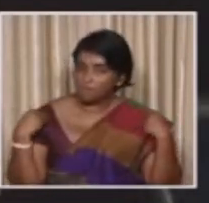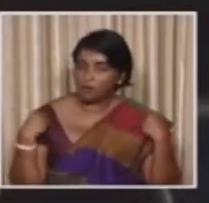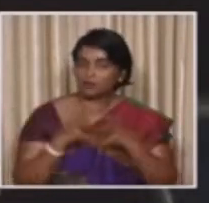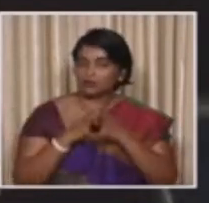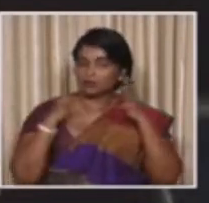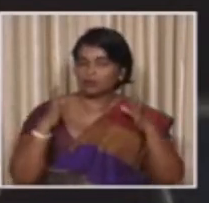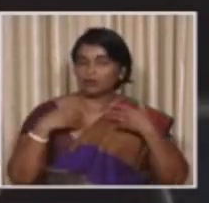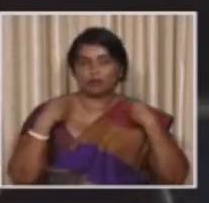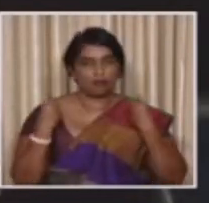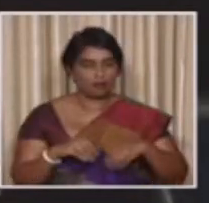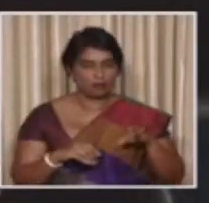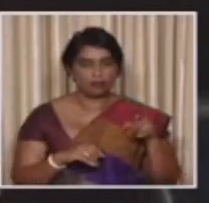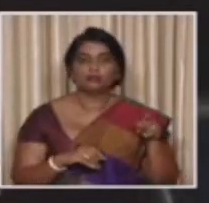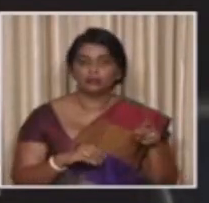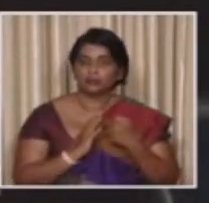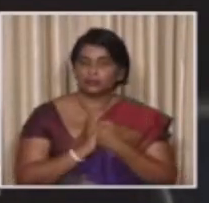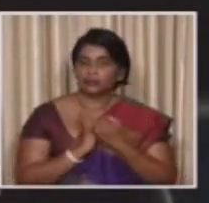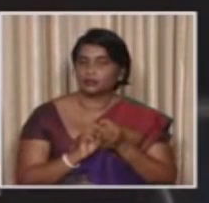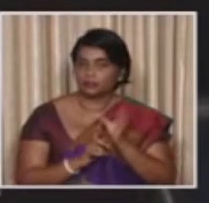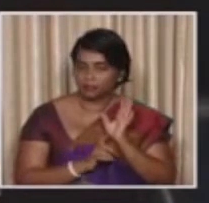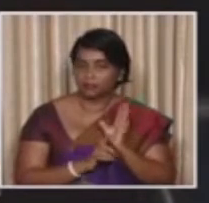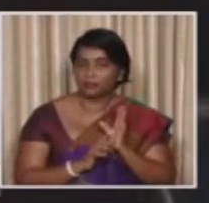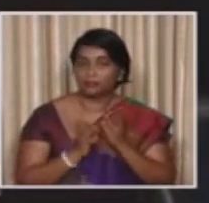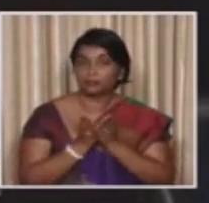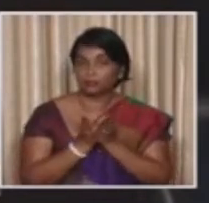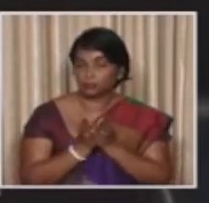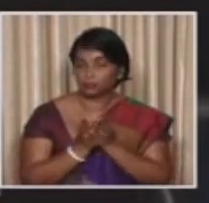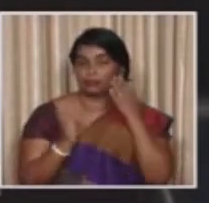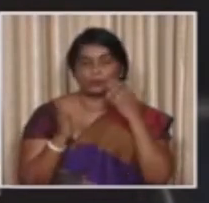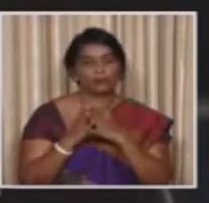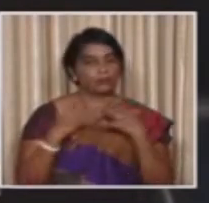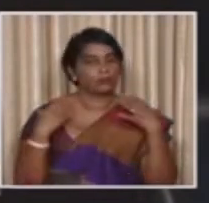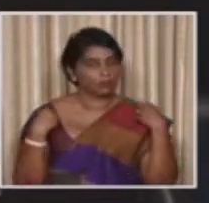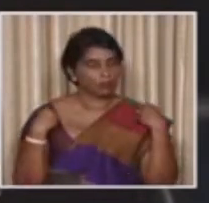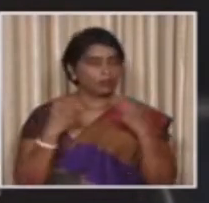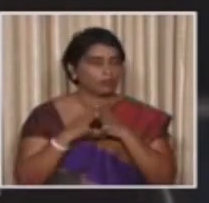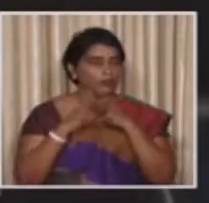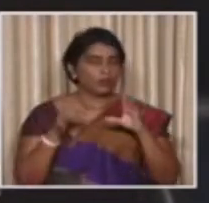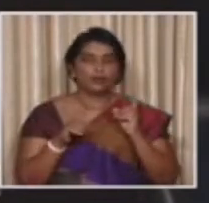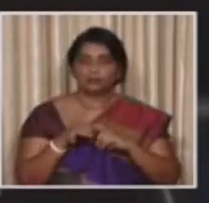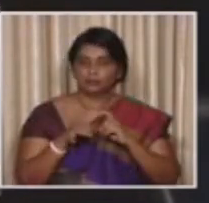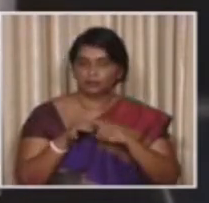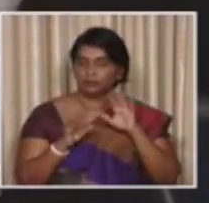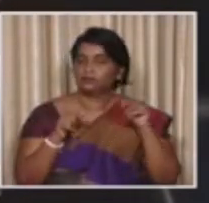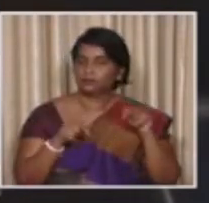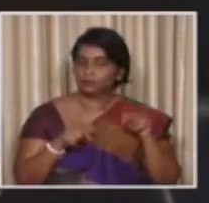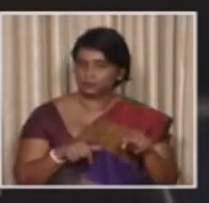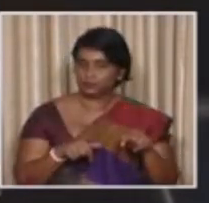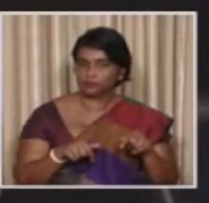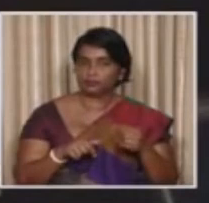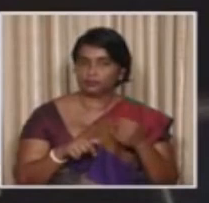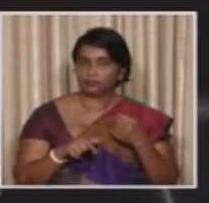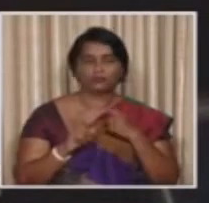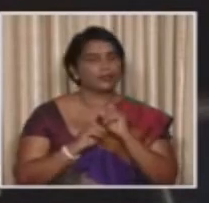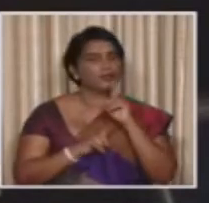විශාල කඩාවැටීමක් තියෙනවා. කරු සභාපතිතුමනි භෞතික පහසුකම් වල විශාල ප්‍රශ්නයක් පතුලා තියෙනවා. දැන් අපිට